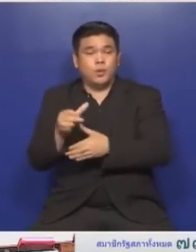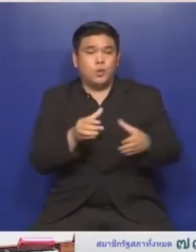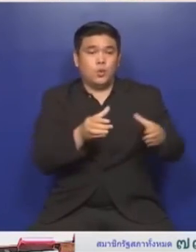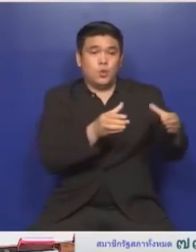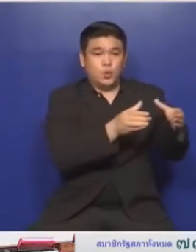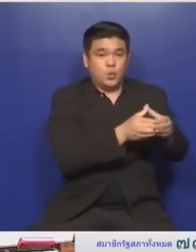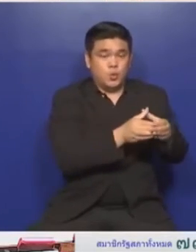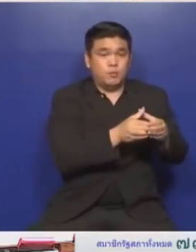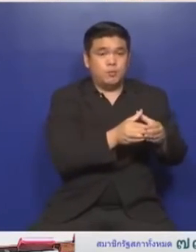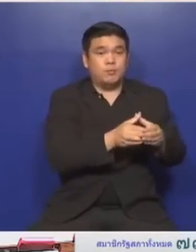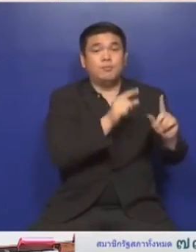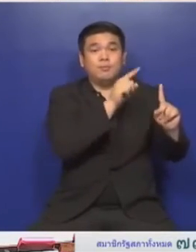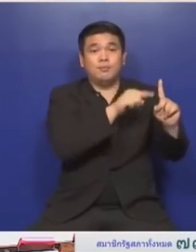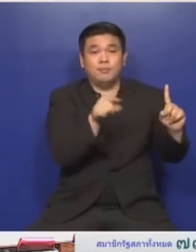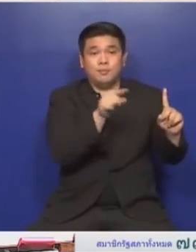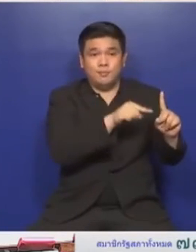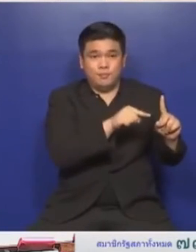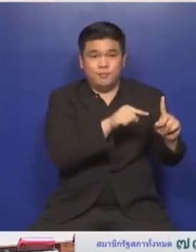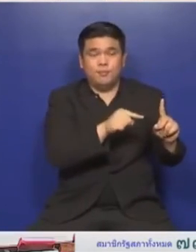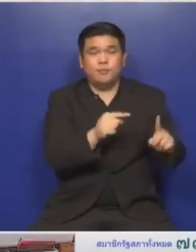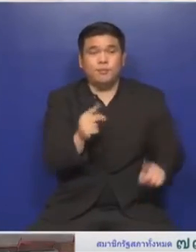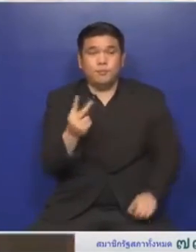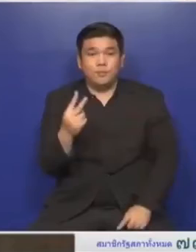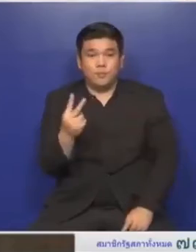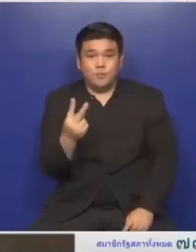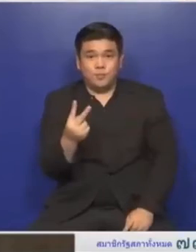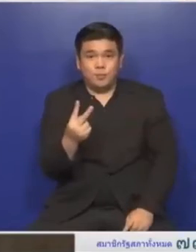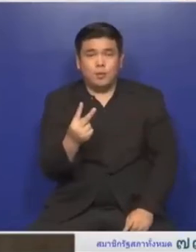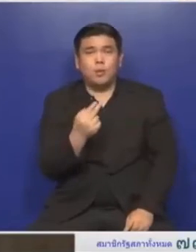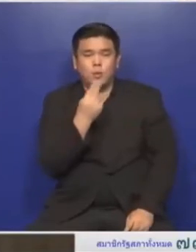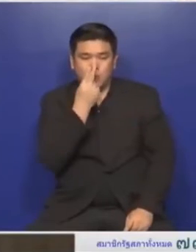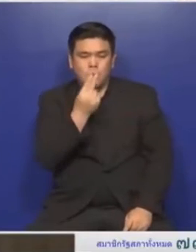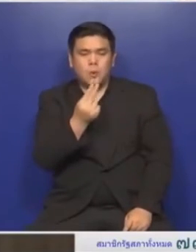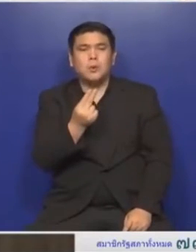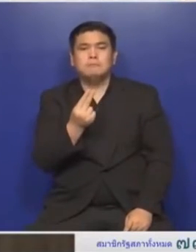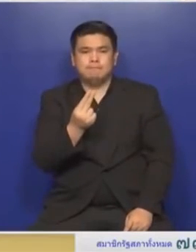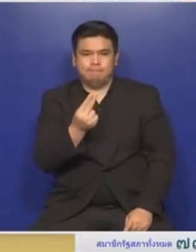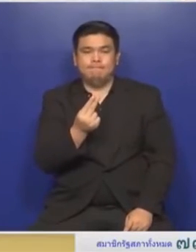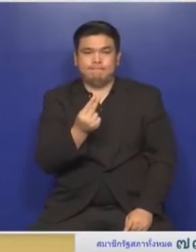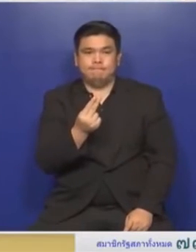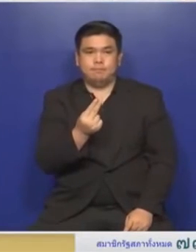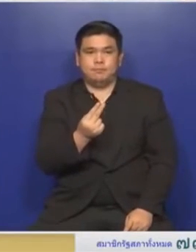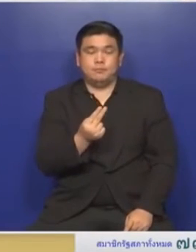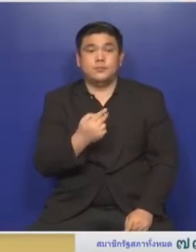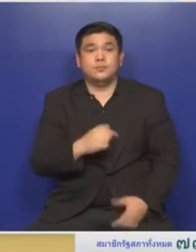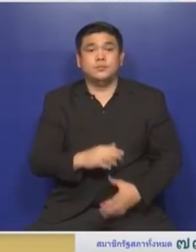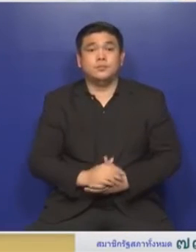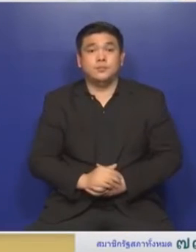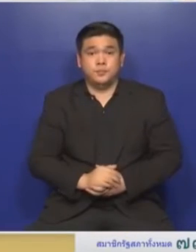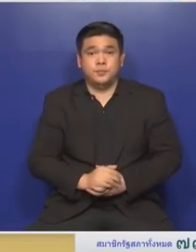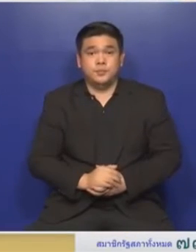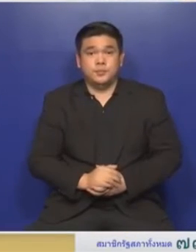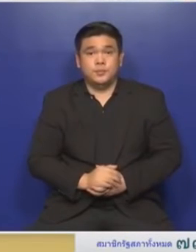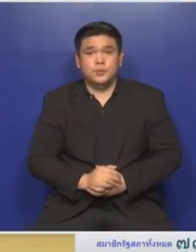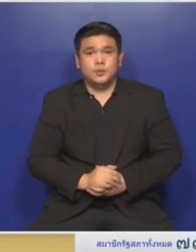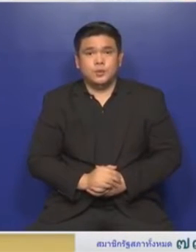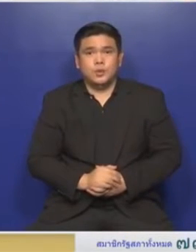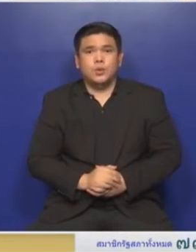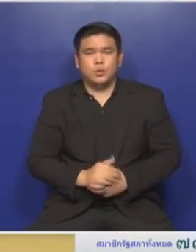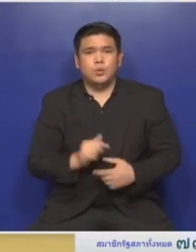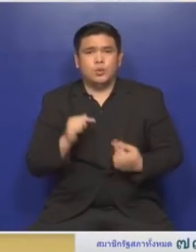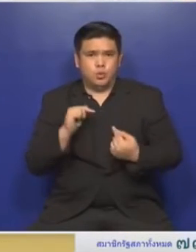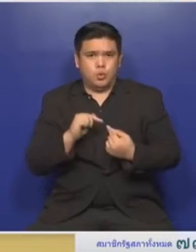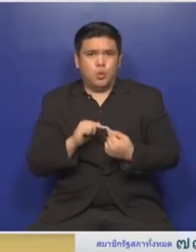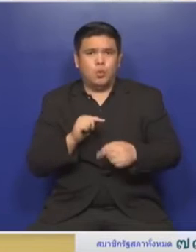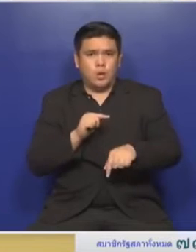สหราชนะจักฐอีหนชะบับซึกเป็การนำเข้ามาในเวลาที่เหมา